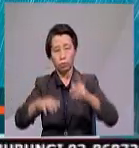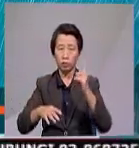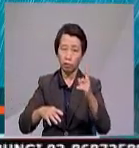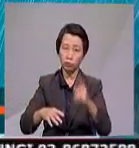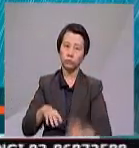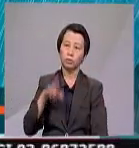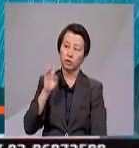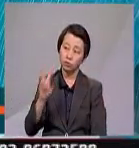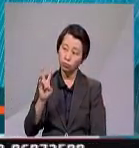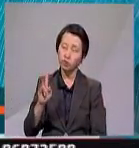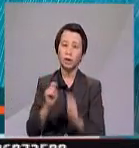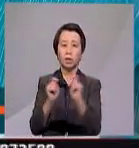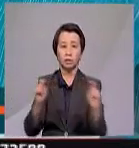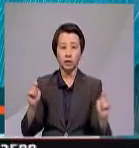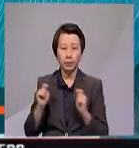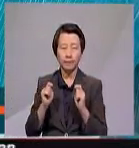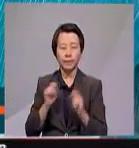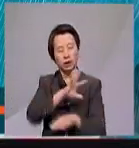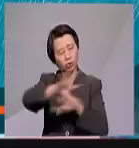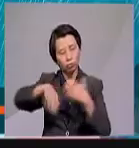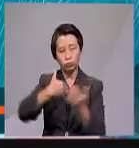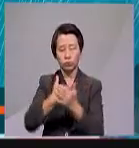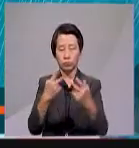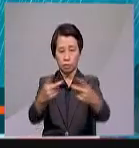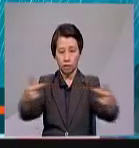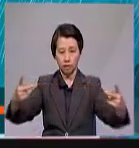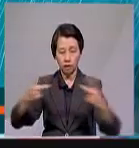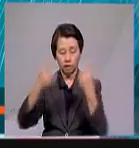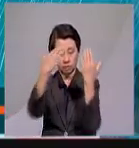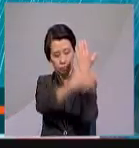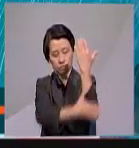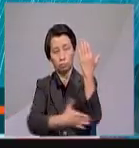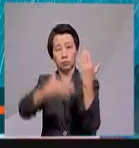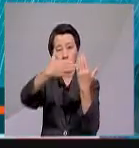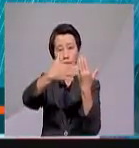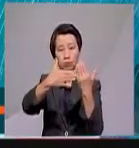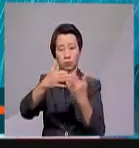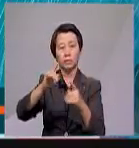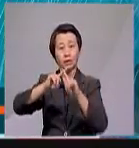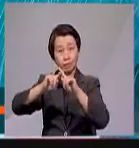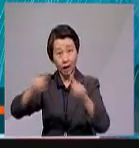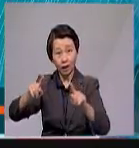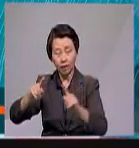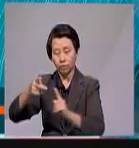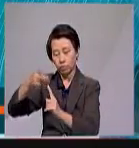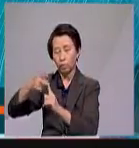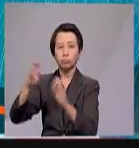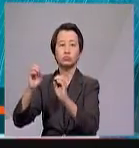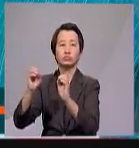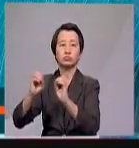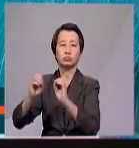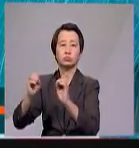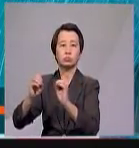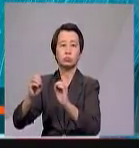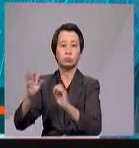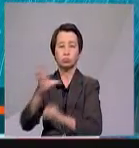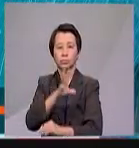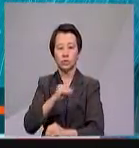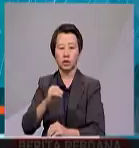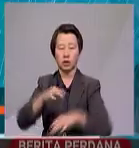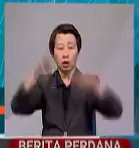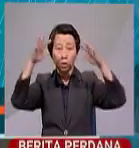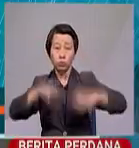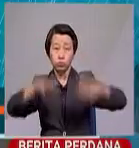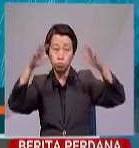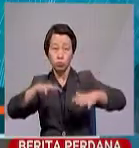tempat melibatkan hampir ke semua kawasan di semenanjung Malaysia kecuali di Pulau Pinang dan keadaan hujan